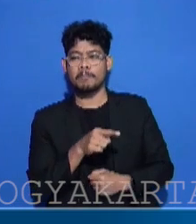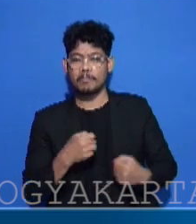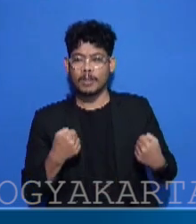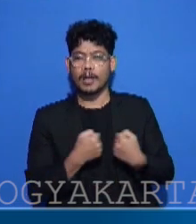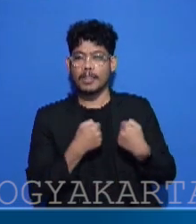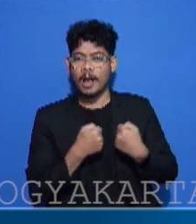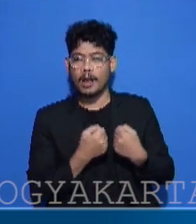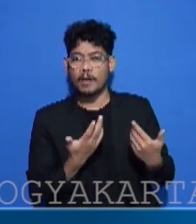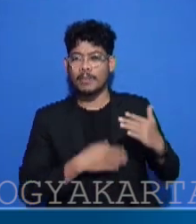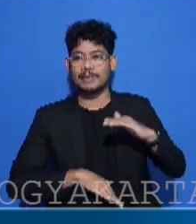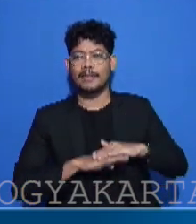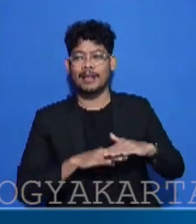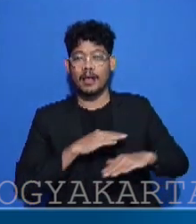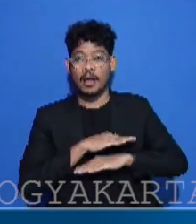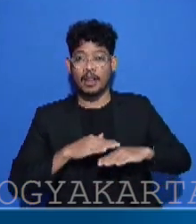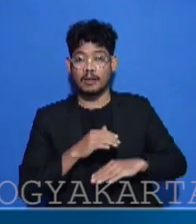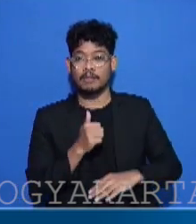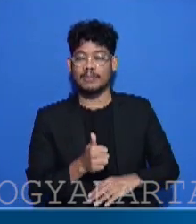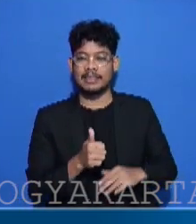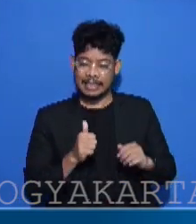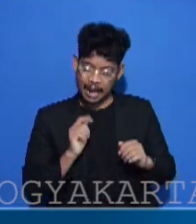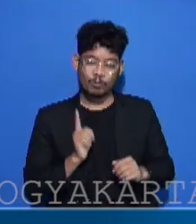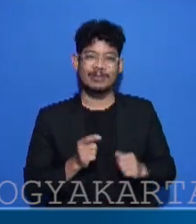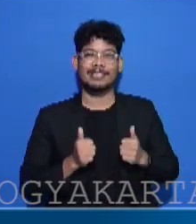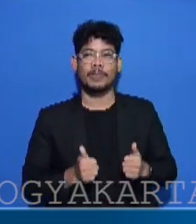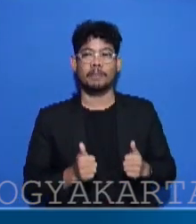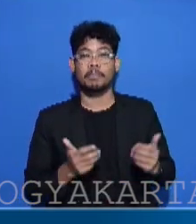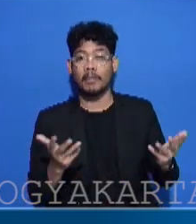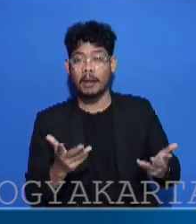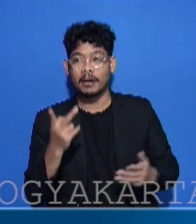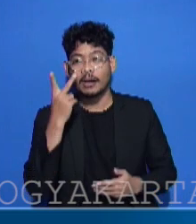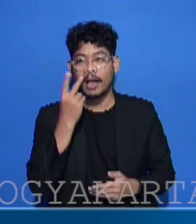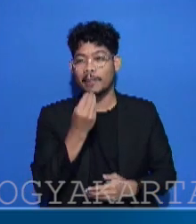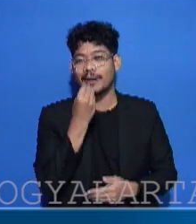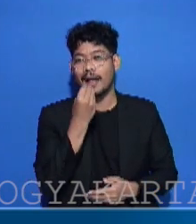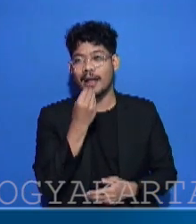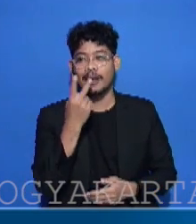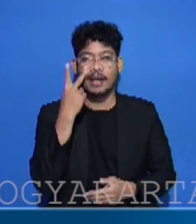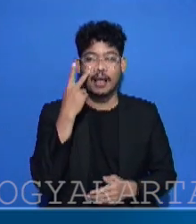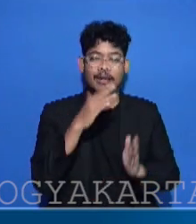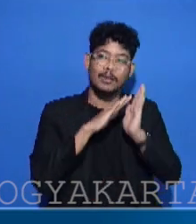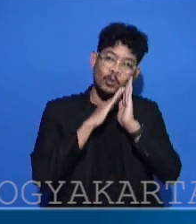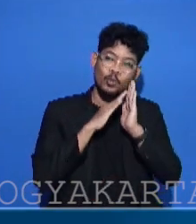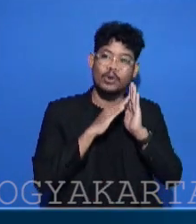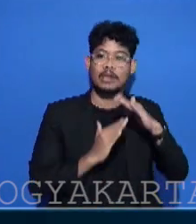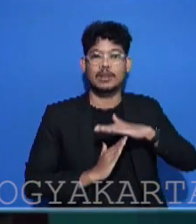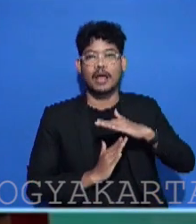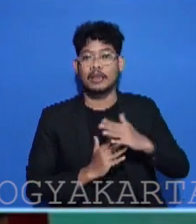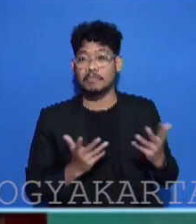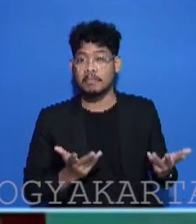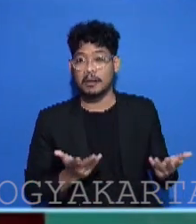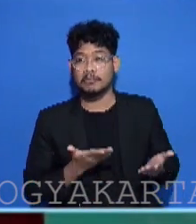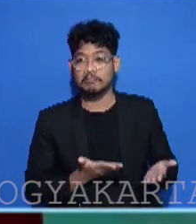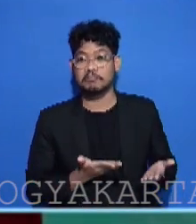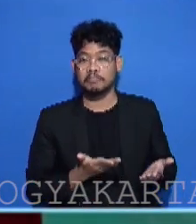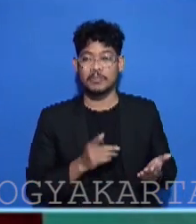diri sebaik mungkin baik menjaga soal makanan kemudian kebiasaan istirahat kemudian patuh